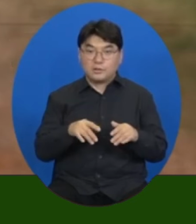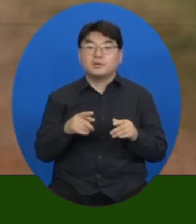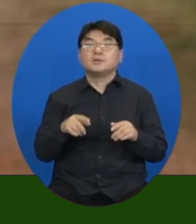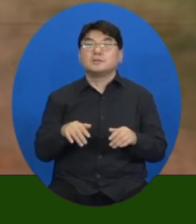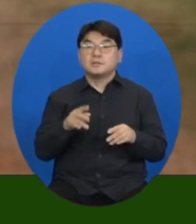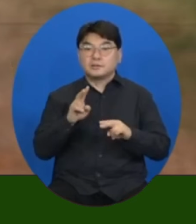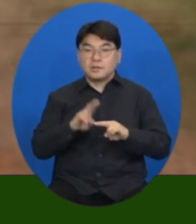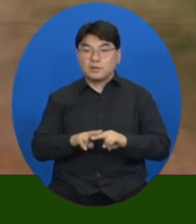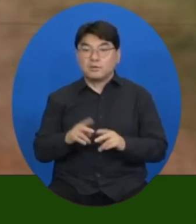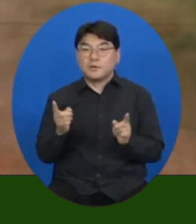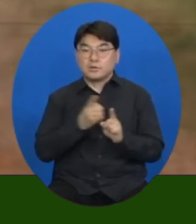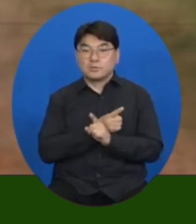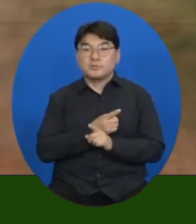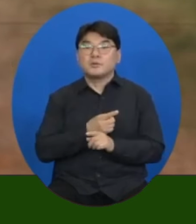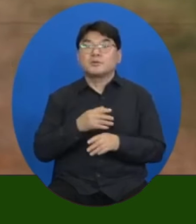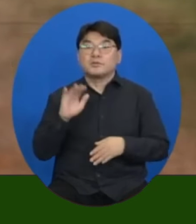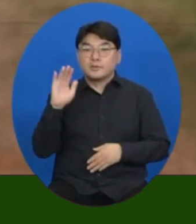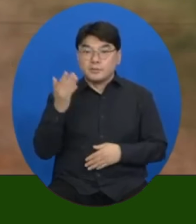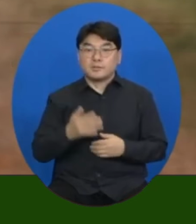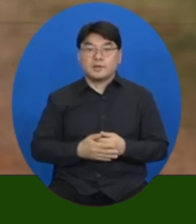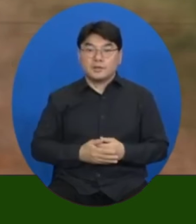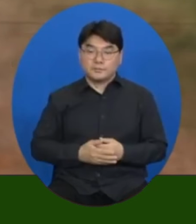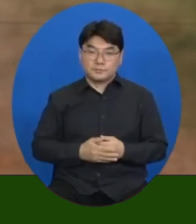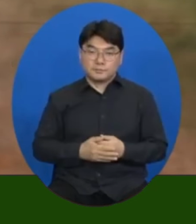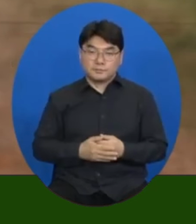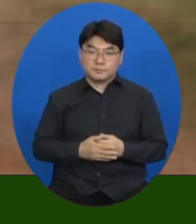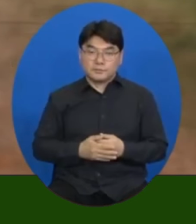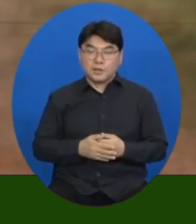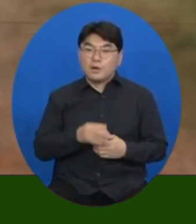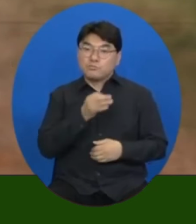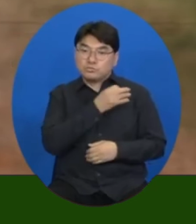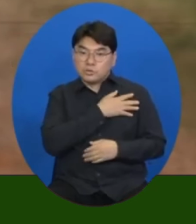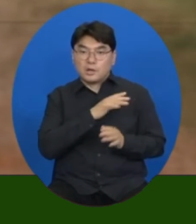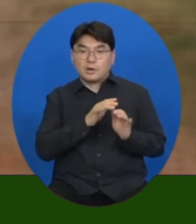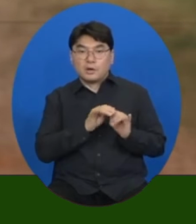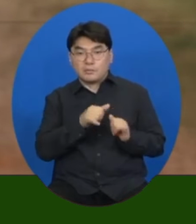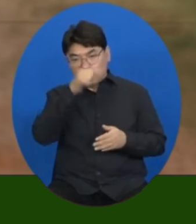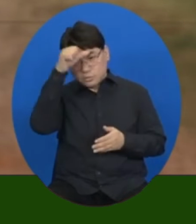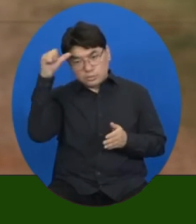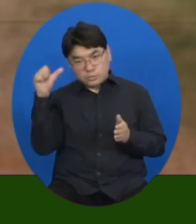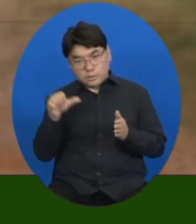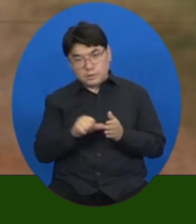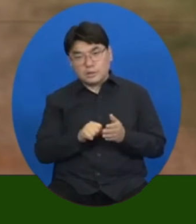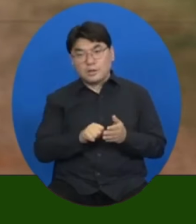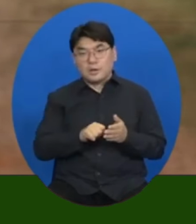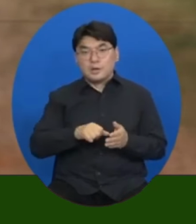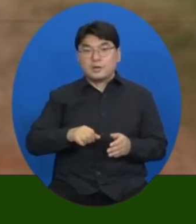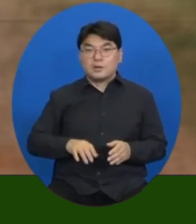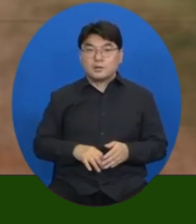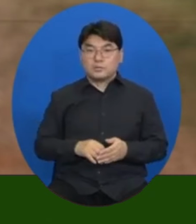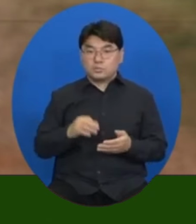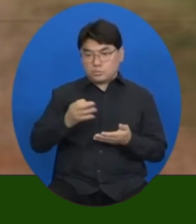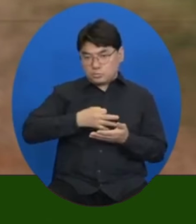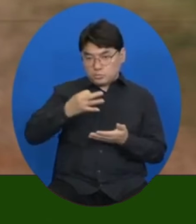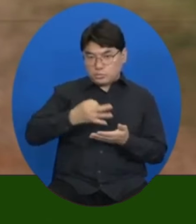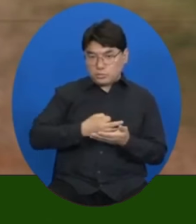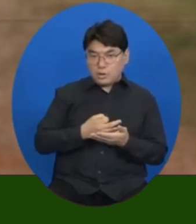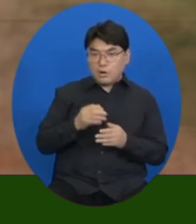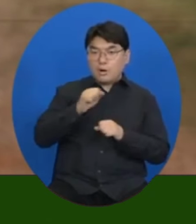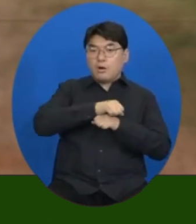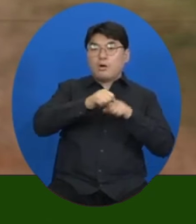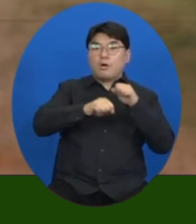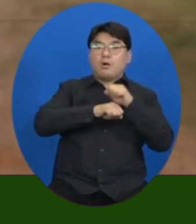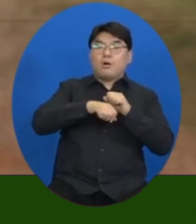누본 12장에 부자가 자신의 평생 재산을 모아서 더 이상 쌓아둘 것이 없습니다 여러분 상상해